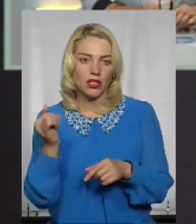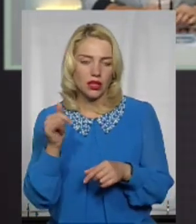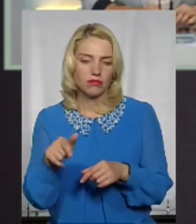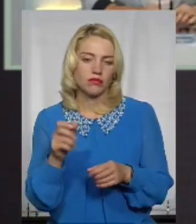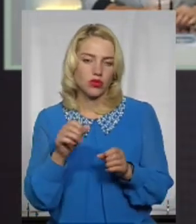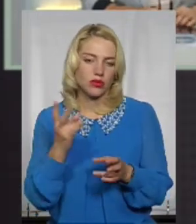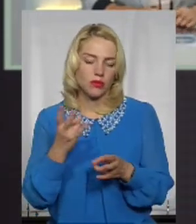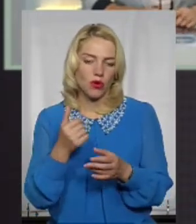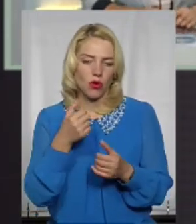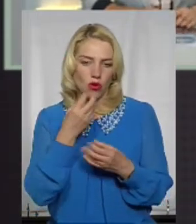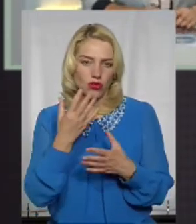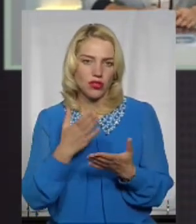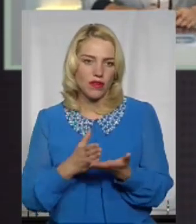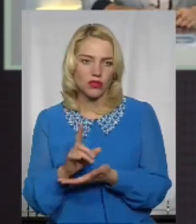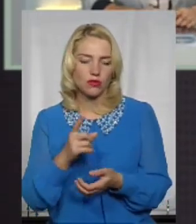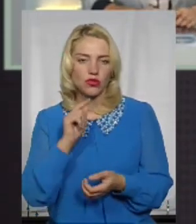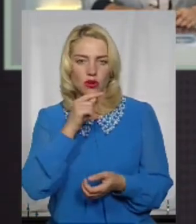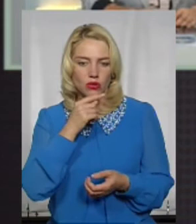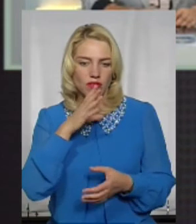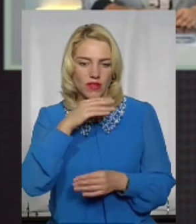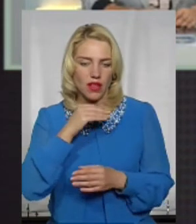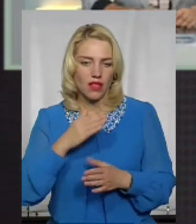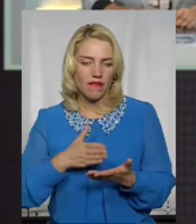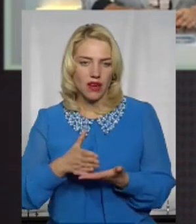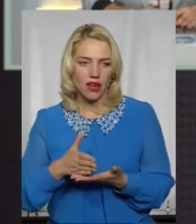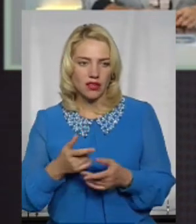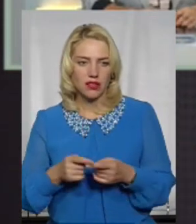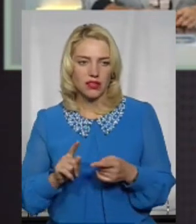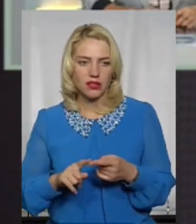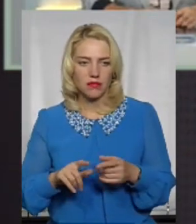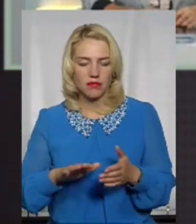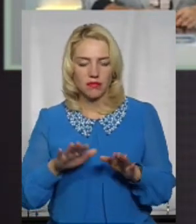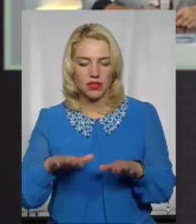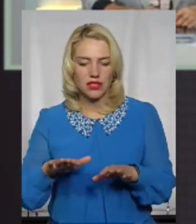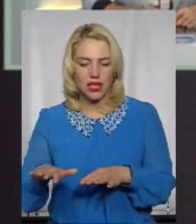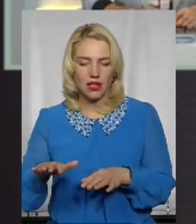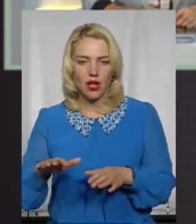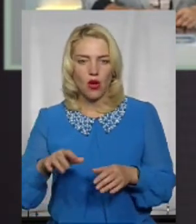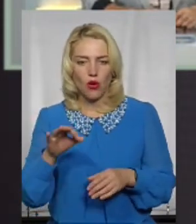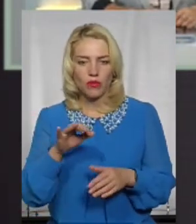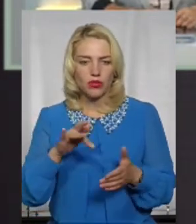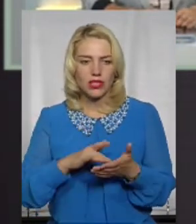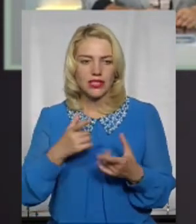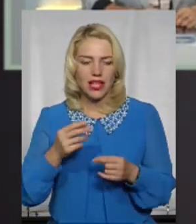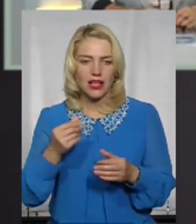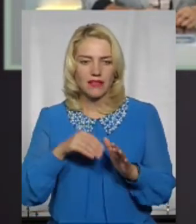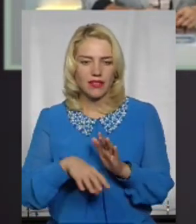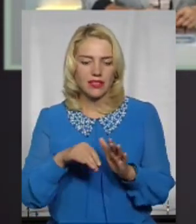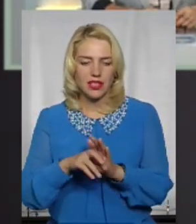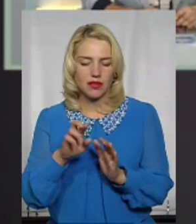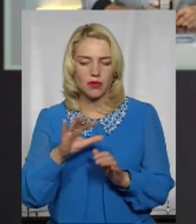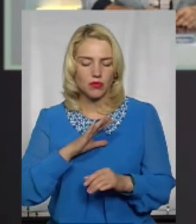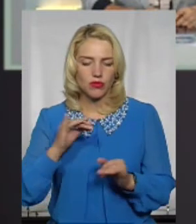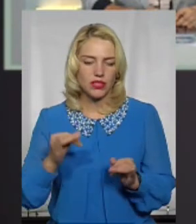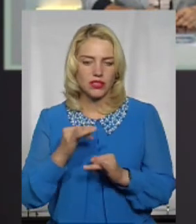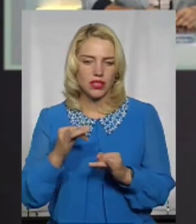варіант грошей, тому що є економічно вдалі варіанти, скажімо, міста обласного центру, де інвестор зацікавлений би вкладати гроші,